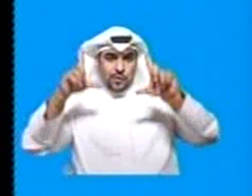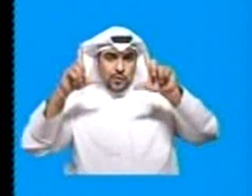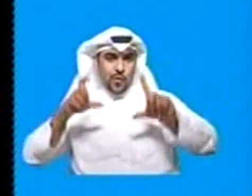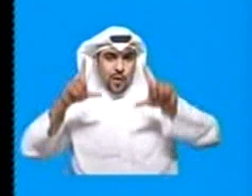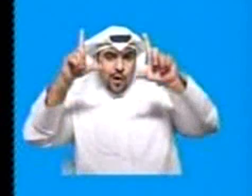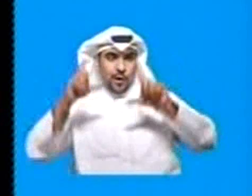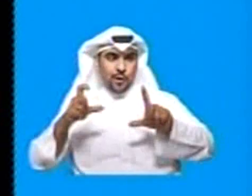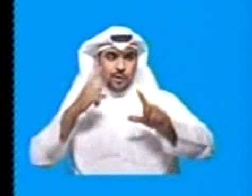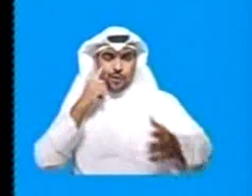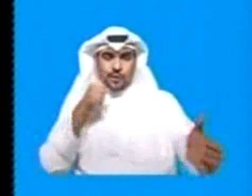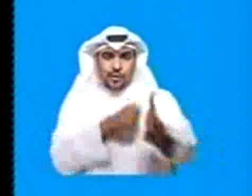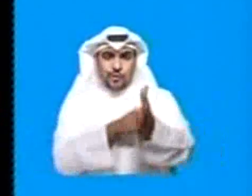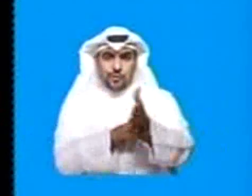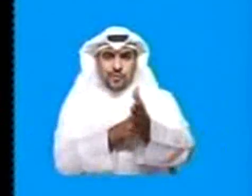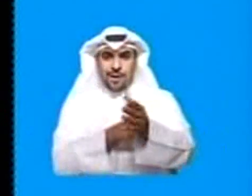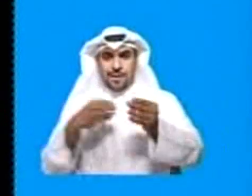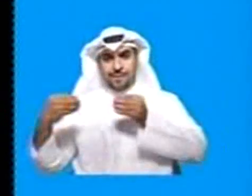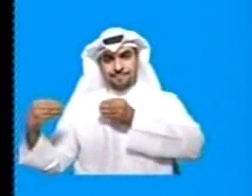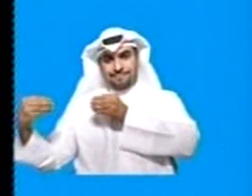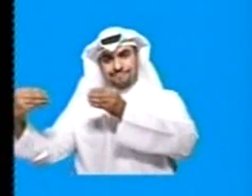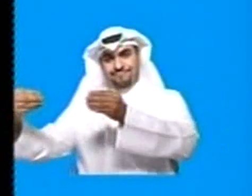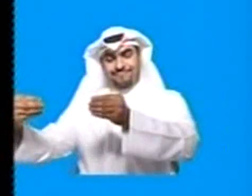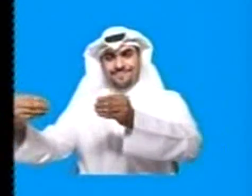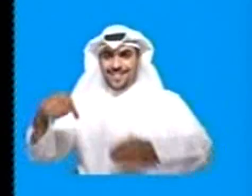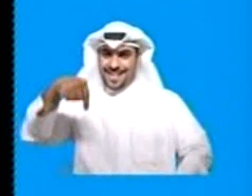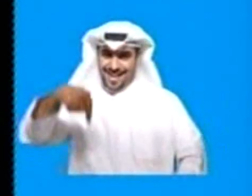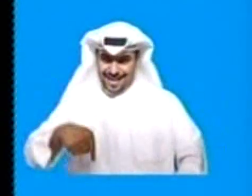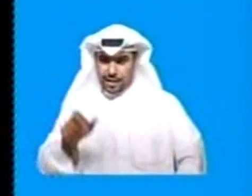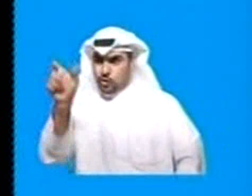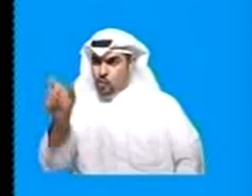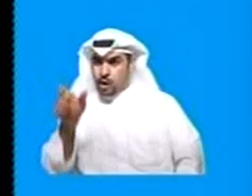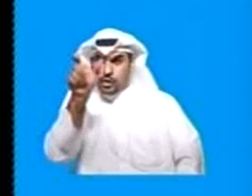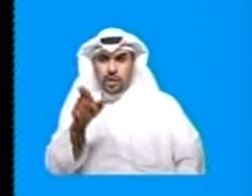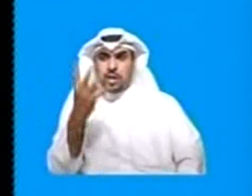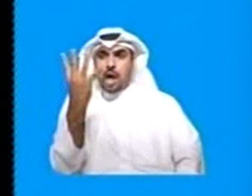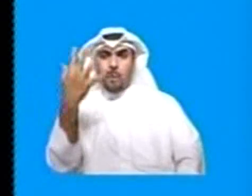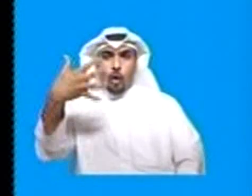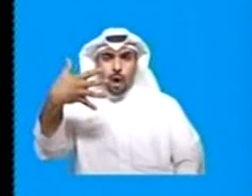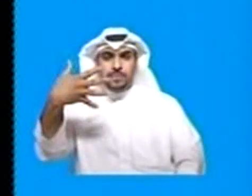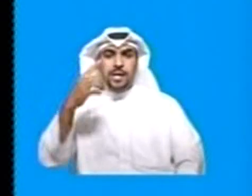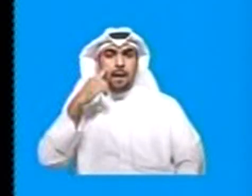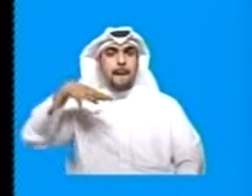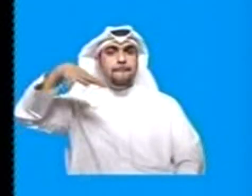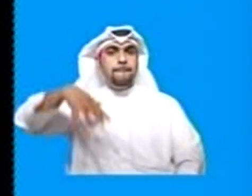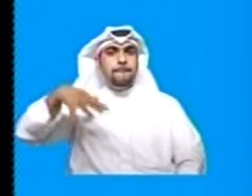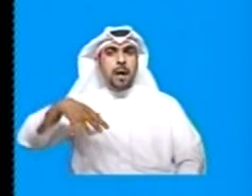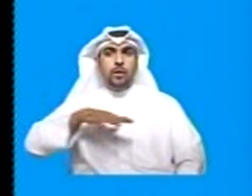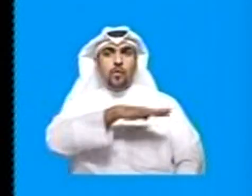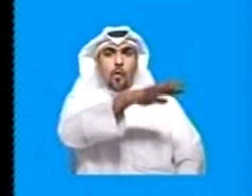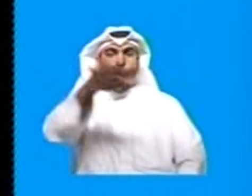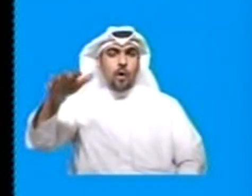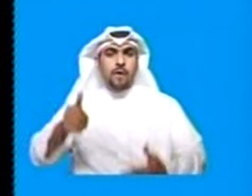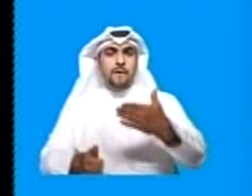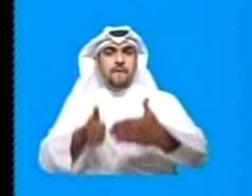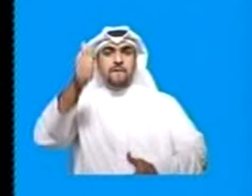تكريمه من بين 600 باحث من 54 دولة مشاركة في المؤتمر بالعاصمة